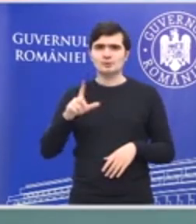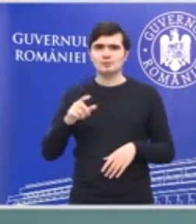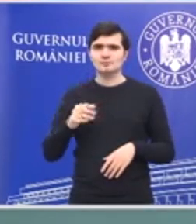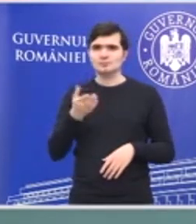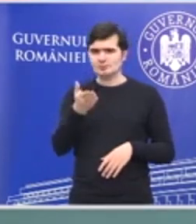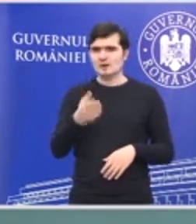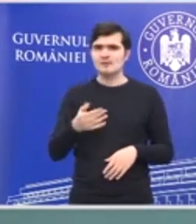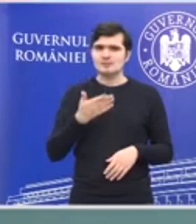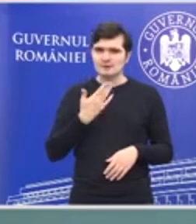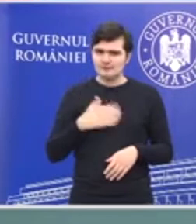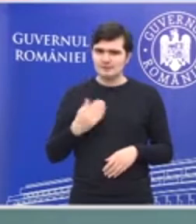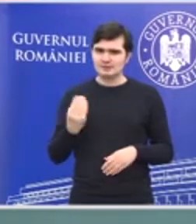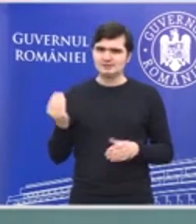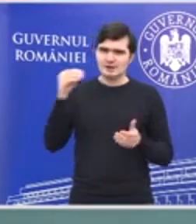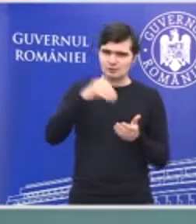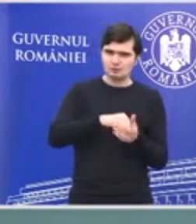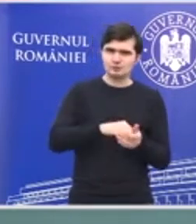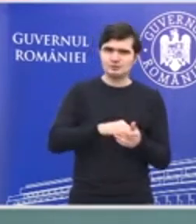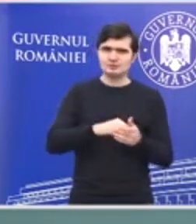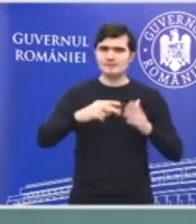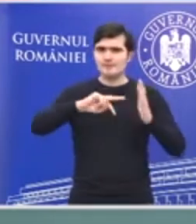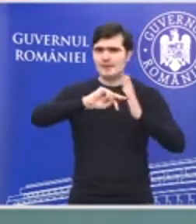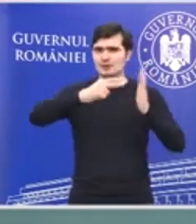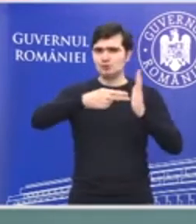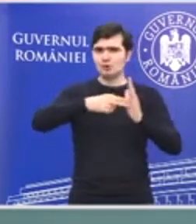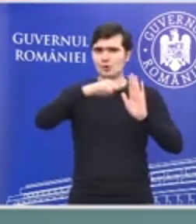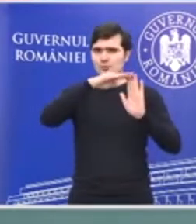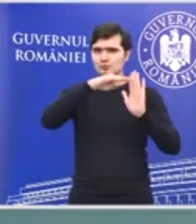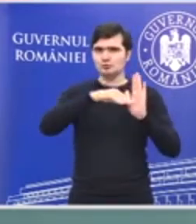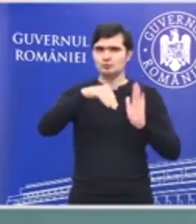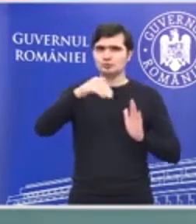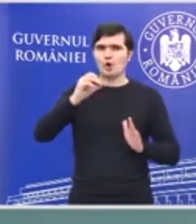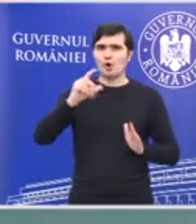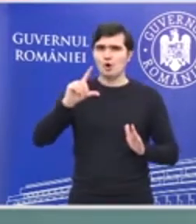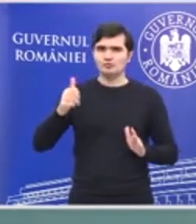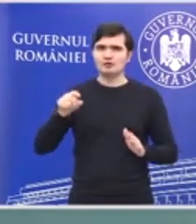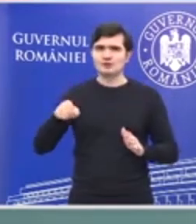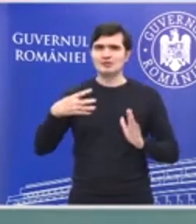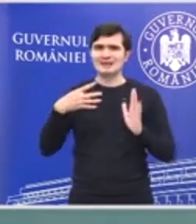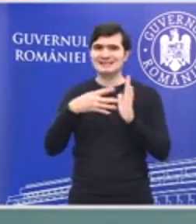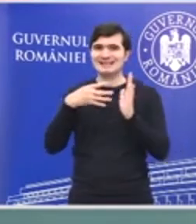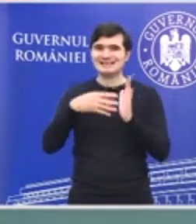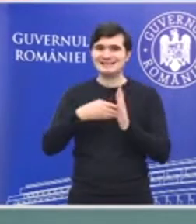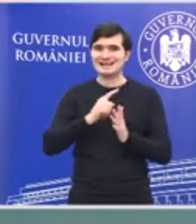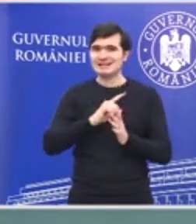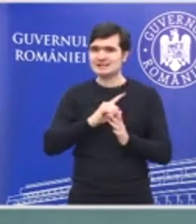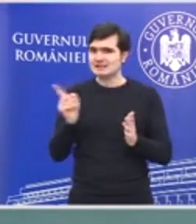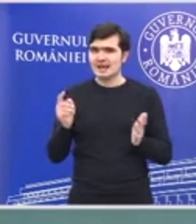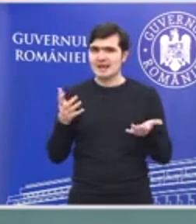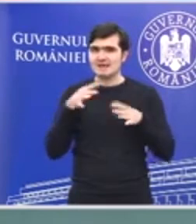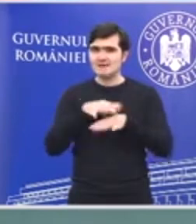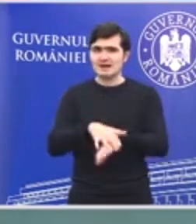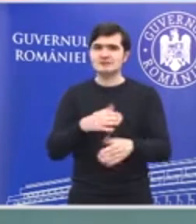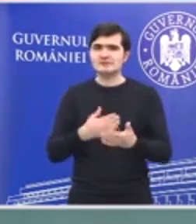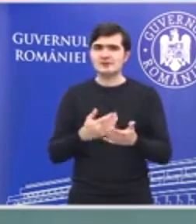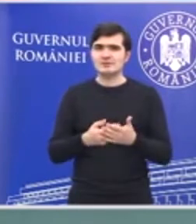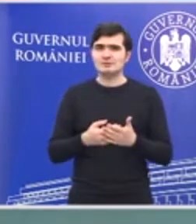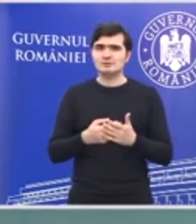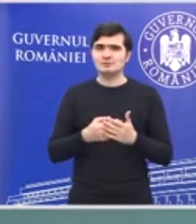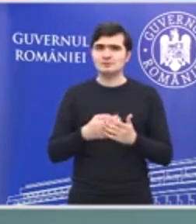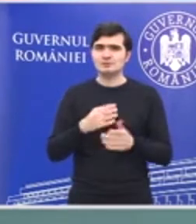să introduceți în metodologia dumneavoastră și acele teste non-invazive de depistare a SARS-CoV-2?